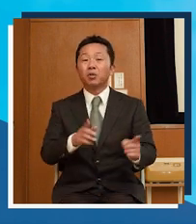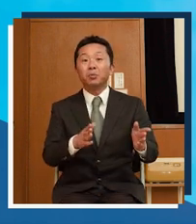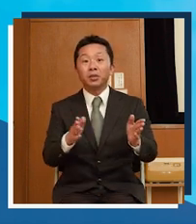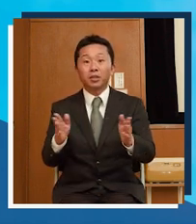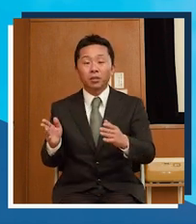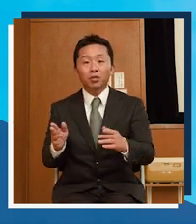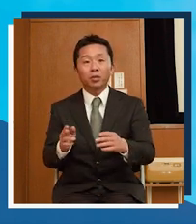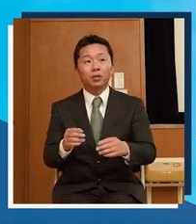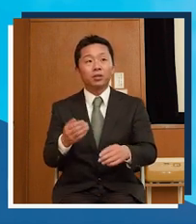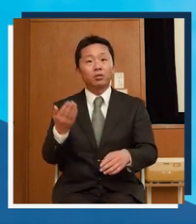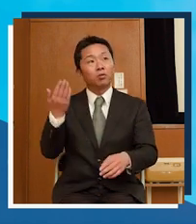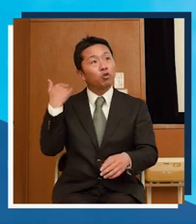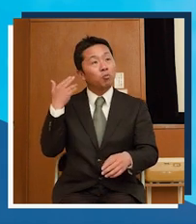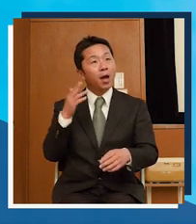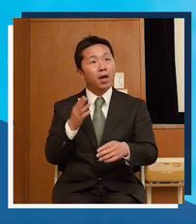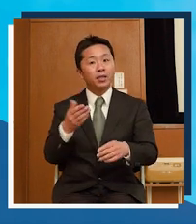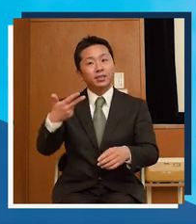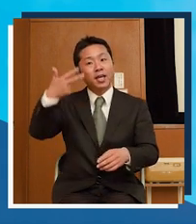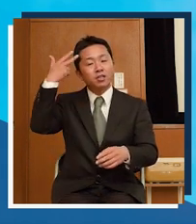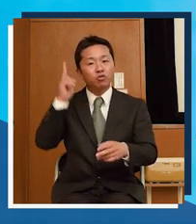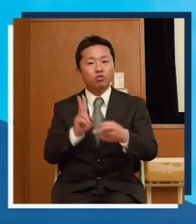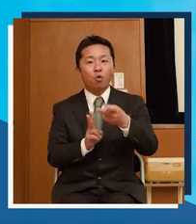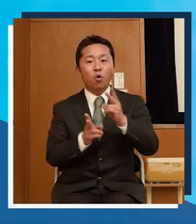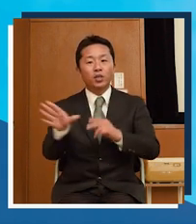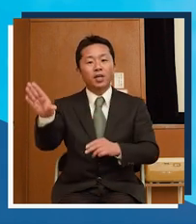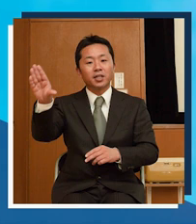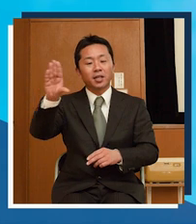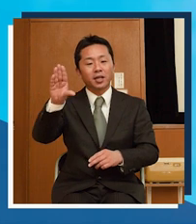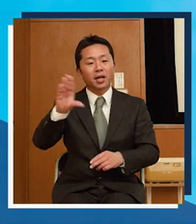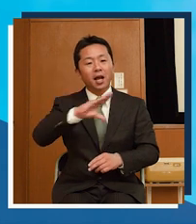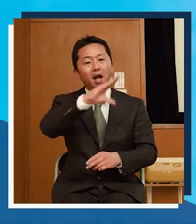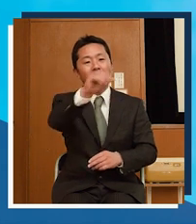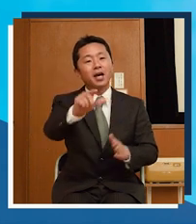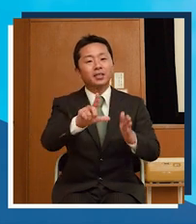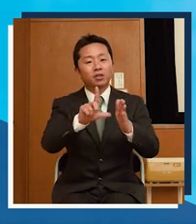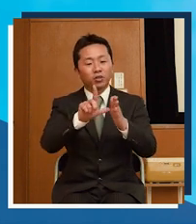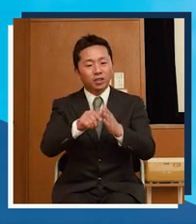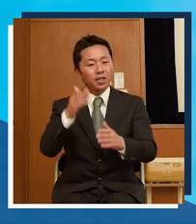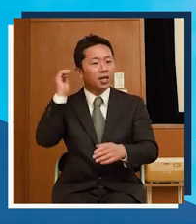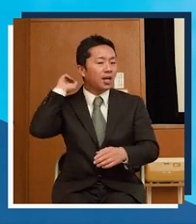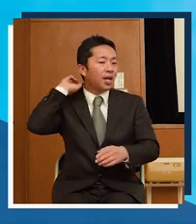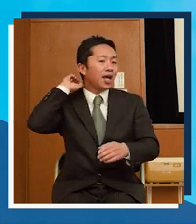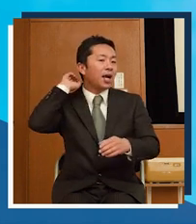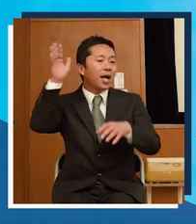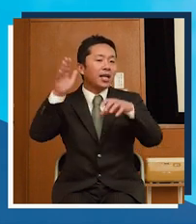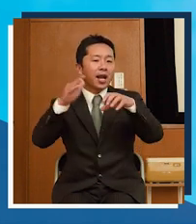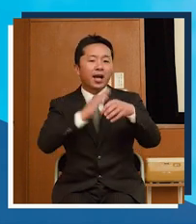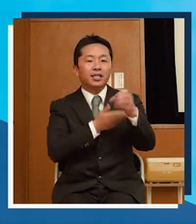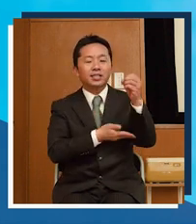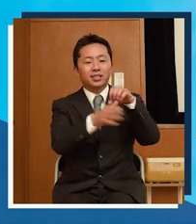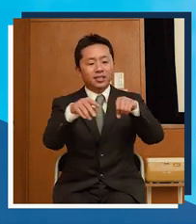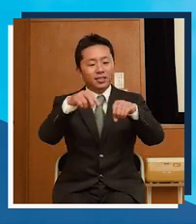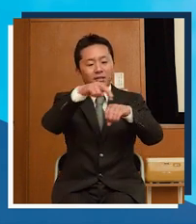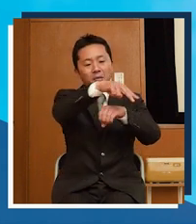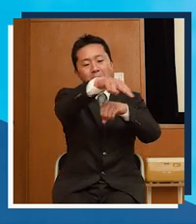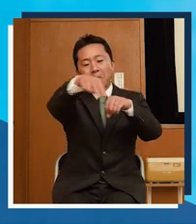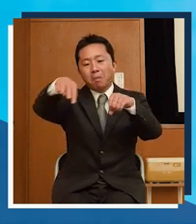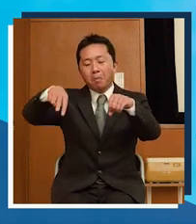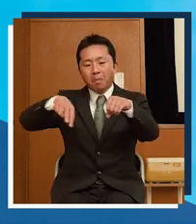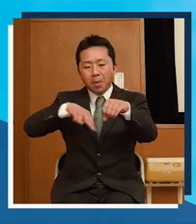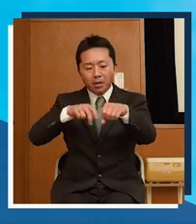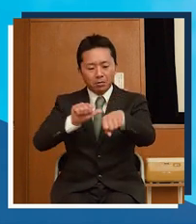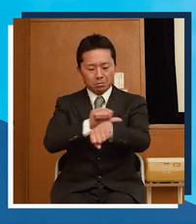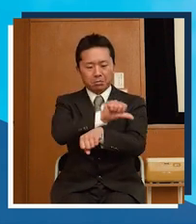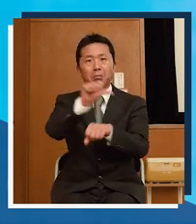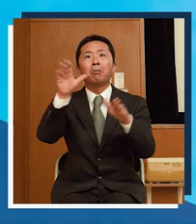沖縄に先週規制した時にかな吉のまり一周したんですよねもうめっちゃきつかったんですけど5時間弱かかって一